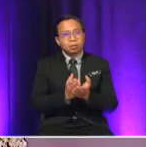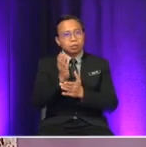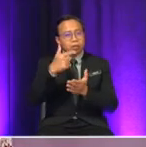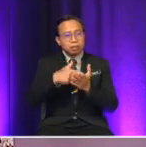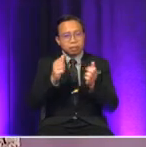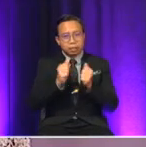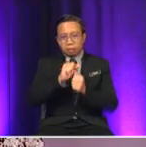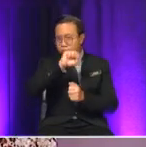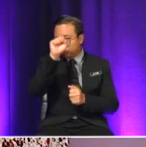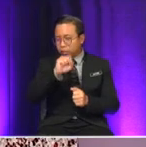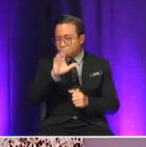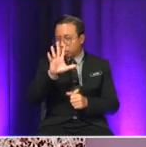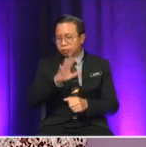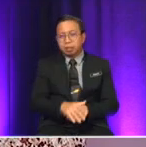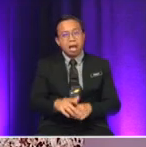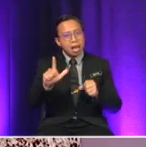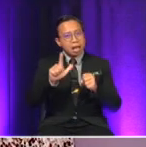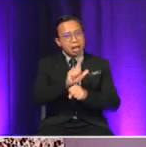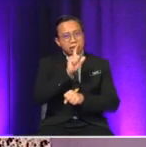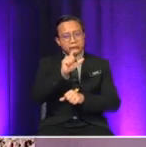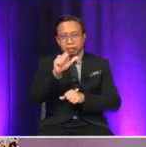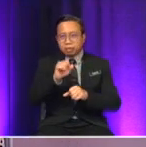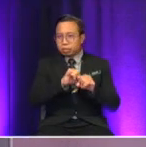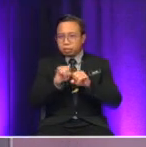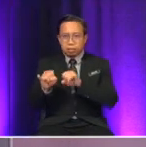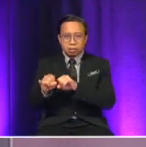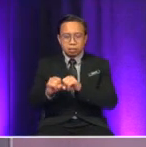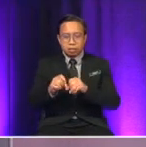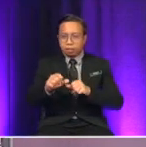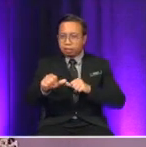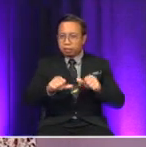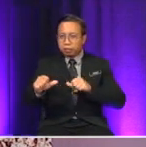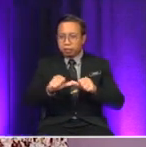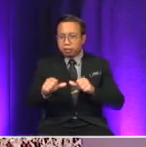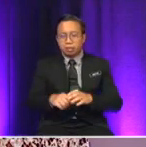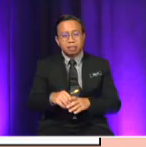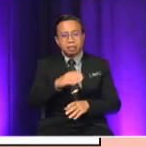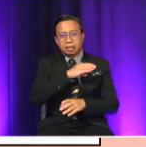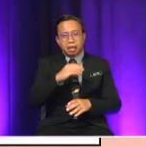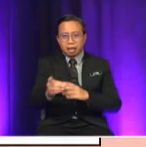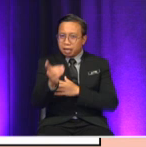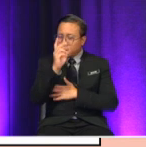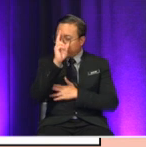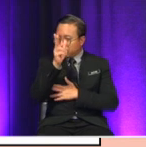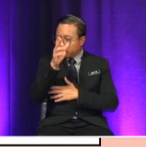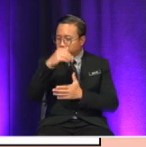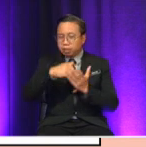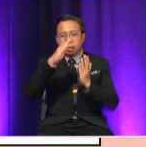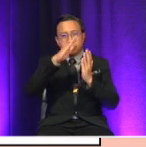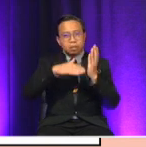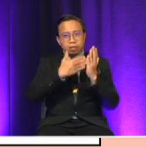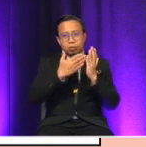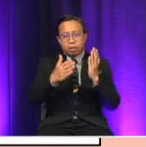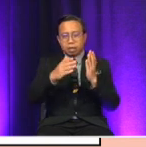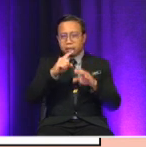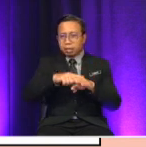dengan soalan yang kelima. Lengkapkan jenis aktiviti, perkembangan estetika dan daya kreatif dalam jadual di bawah